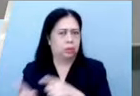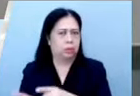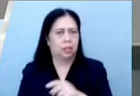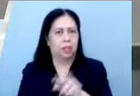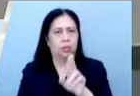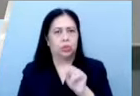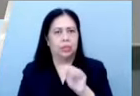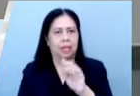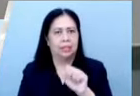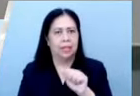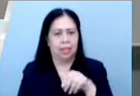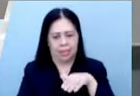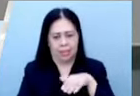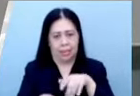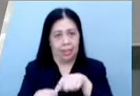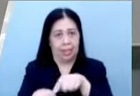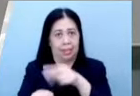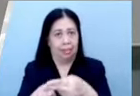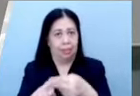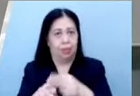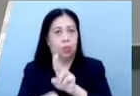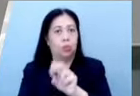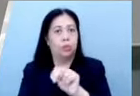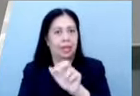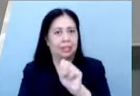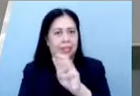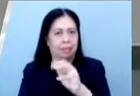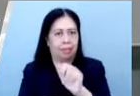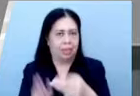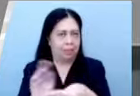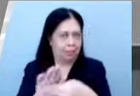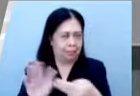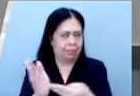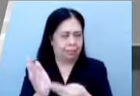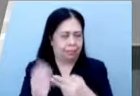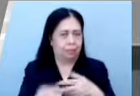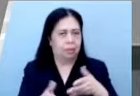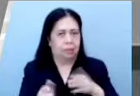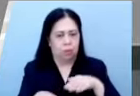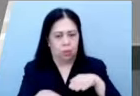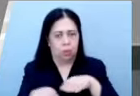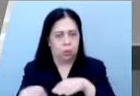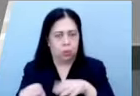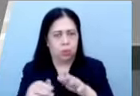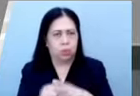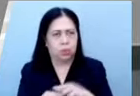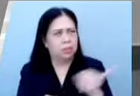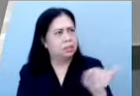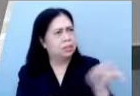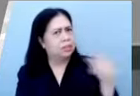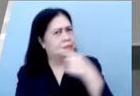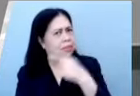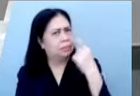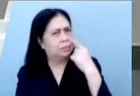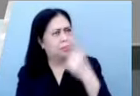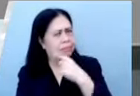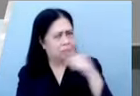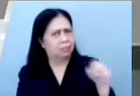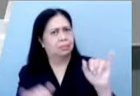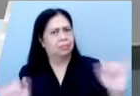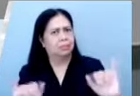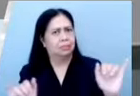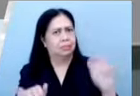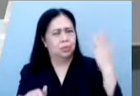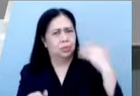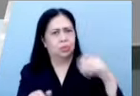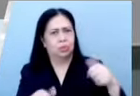This helicopter are also those helicopters that we see in Bajo de Masinloc whenever we patrol that area. So we know